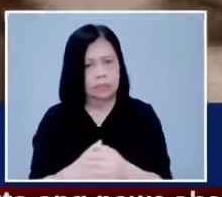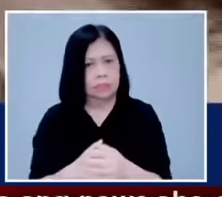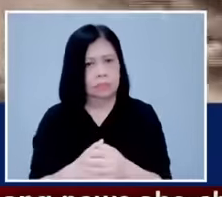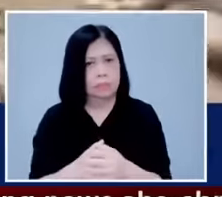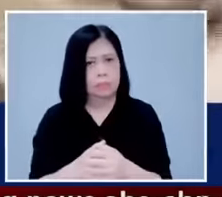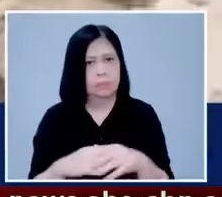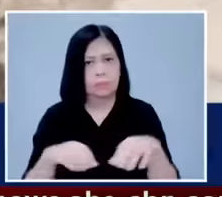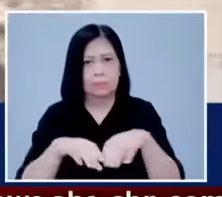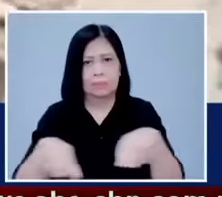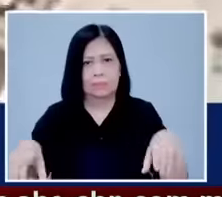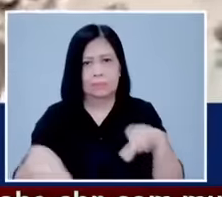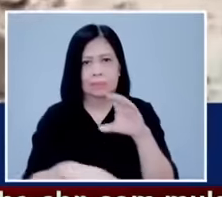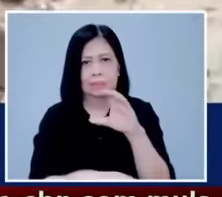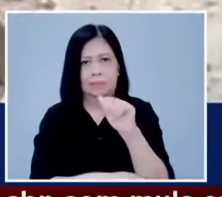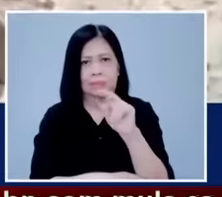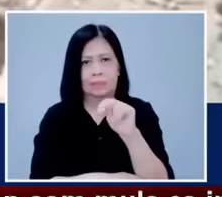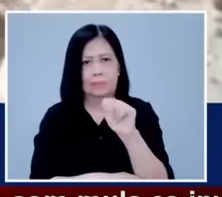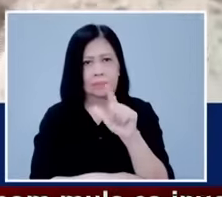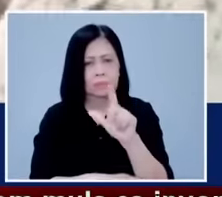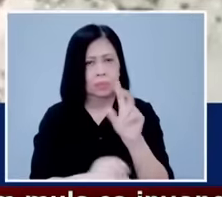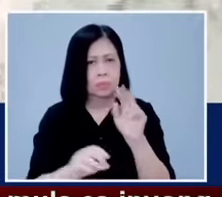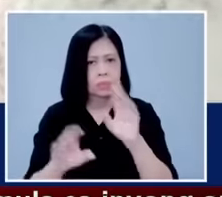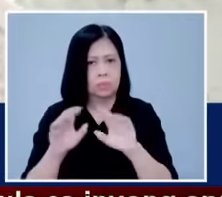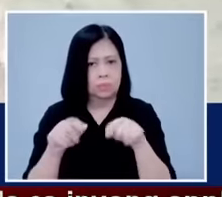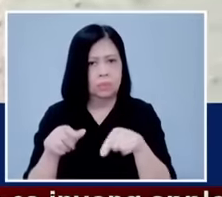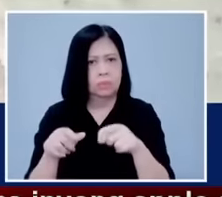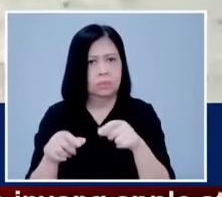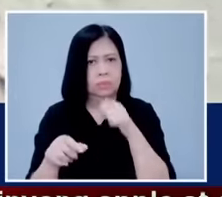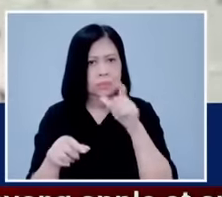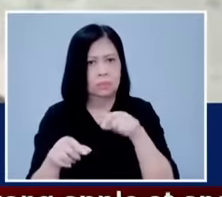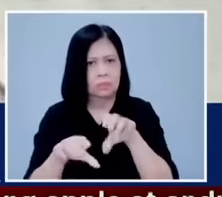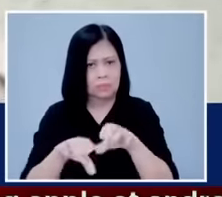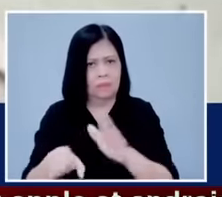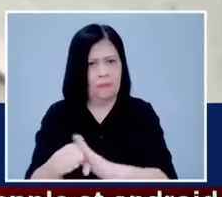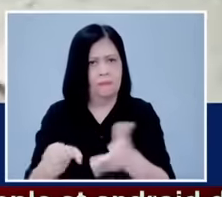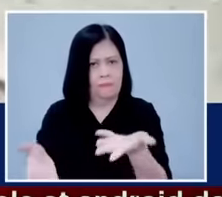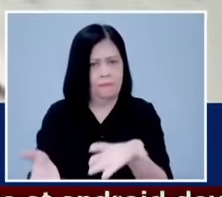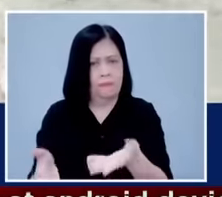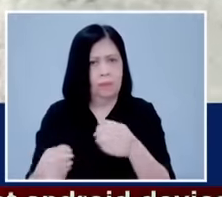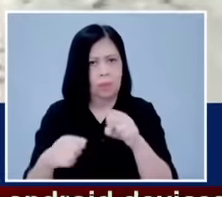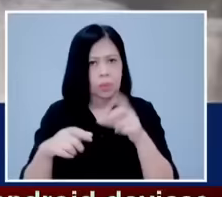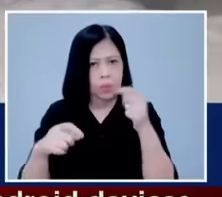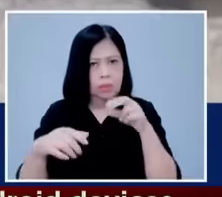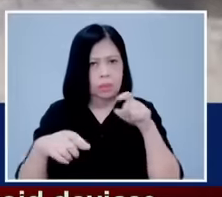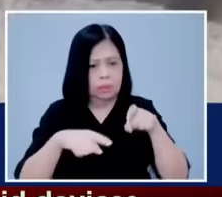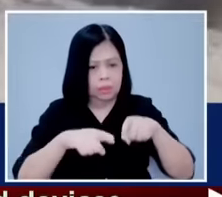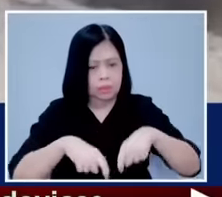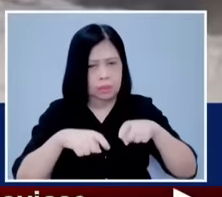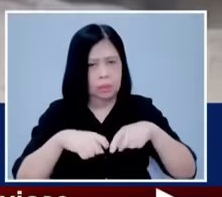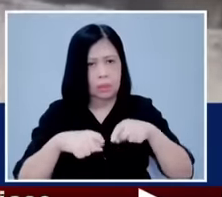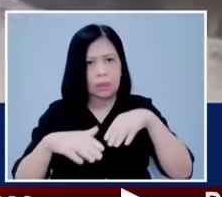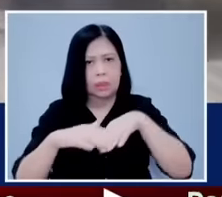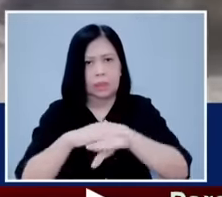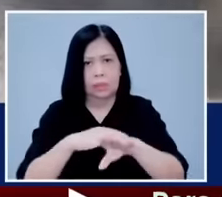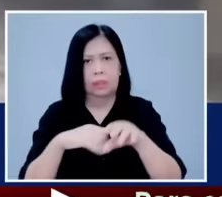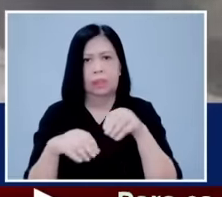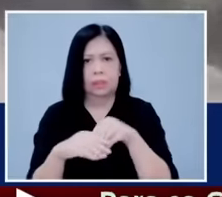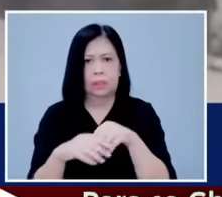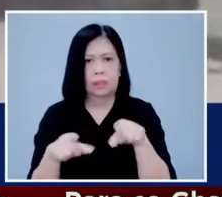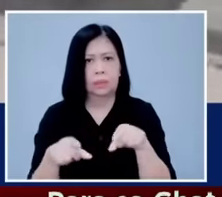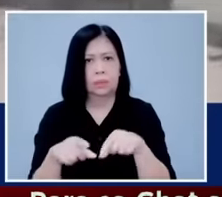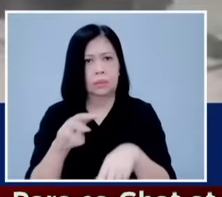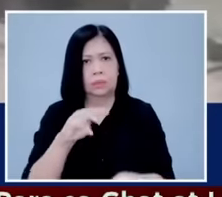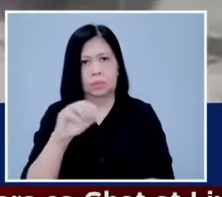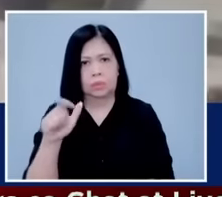kanal is wala namang problema, hindi na kailangan nila maghukay. So dito na lang sila naghukay sa entrance and exit nila doon sa